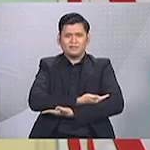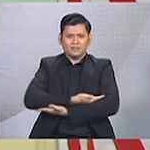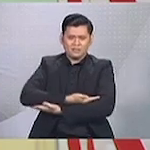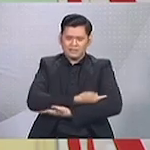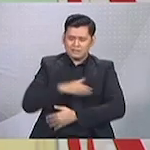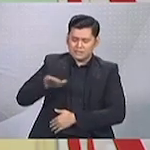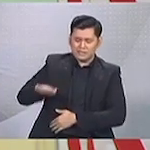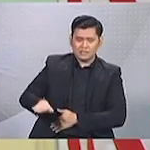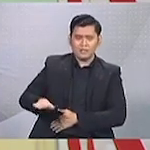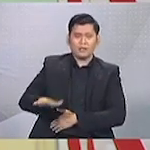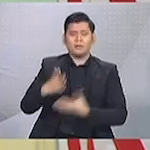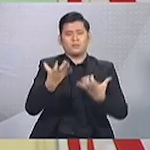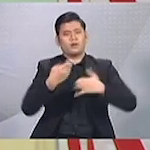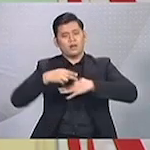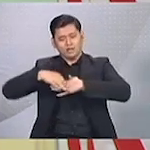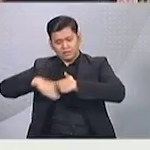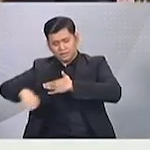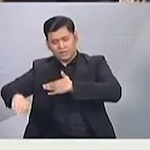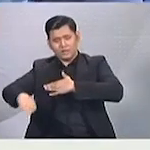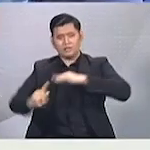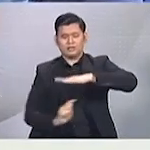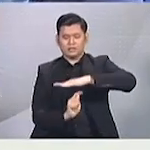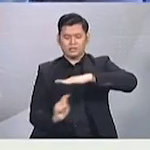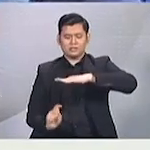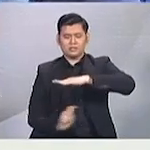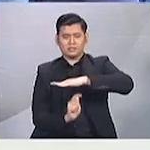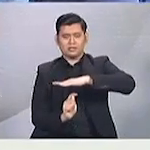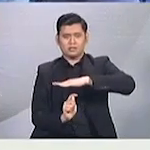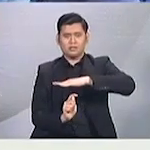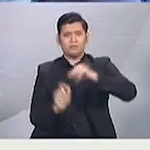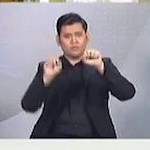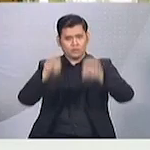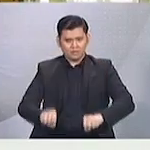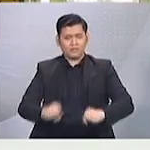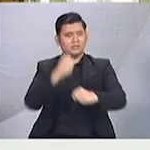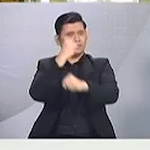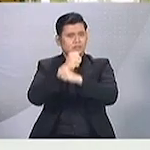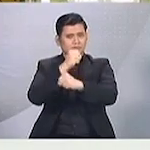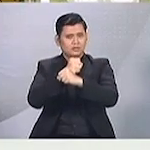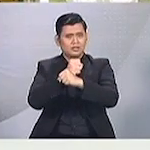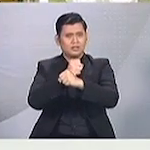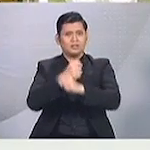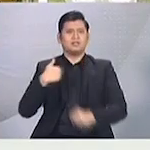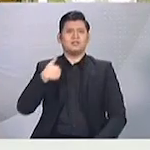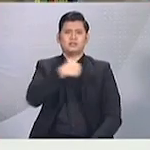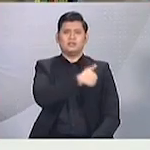ke taska misalnya supaya membolehkan mereka bekerja. Dan kita juga